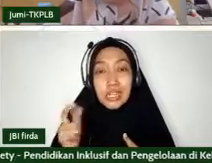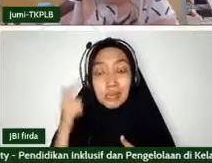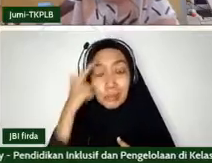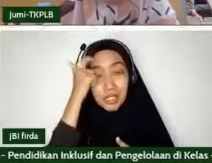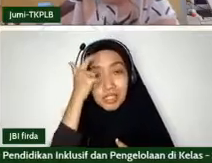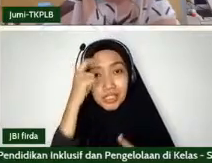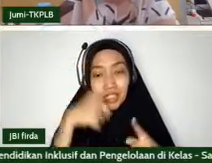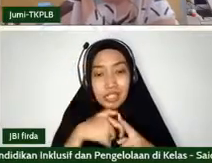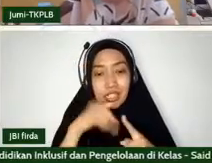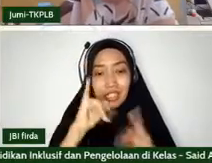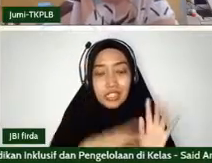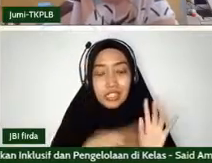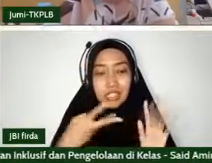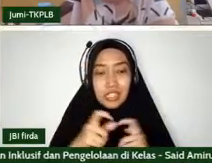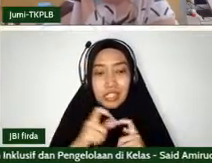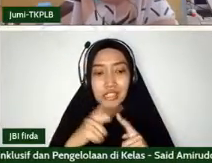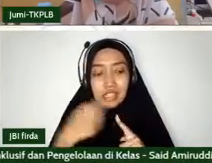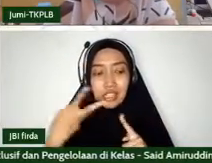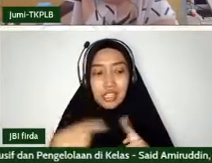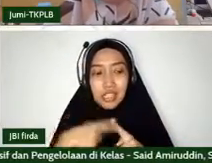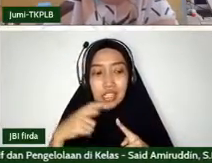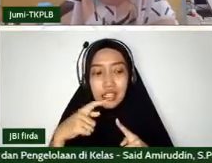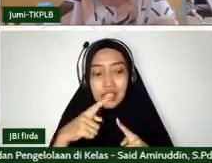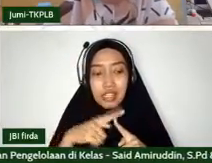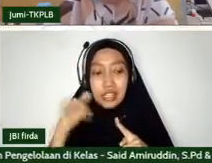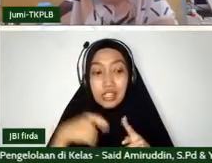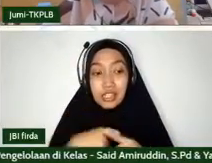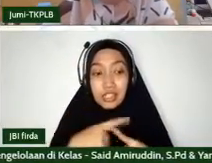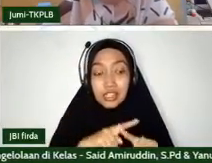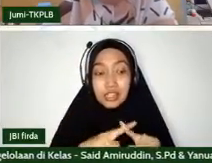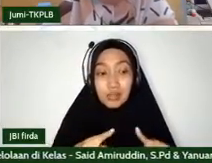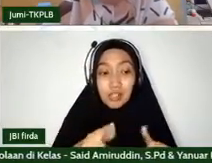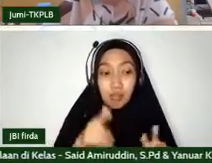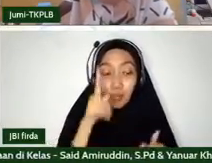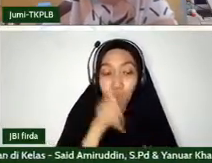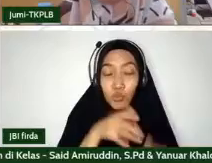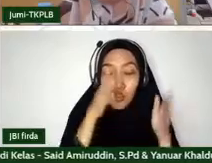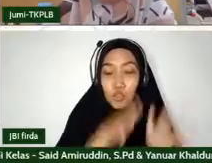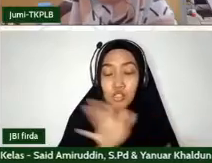karena tidak bukan artinya bukan berkebutuhan khusus, tapi memang dia anak tipe